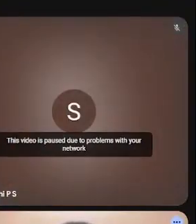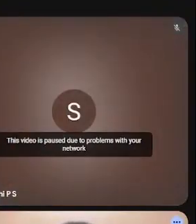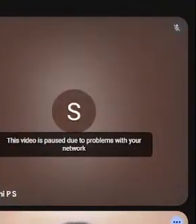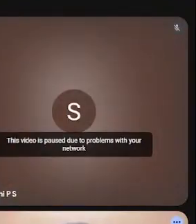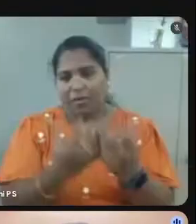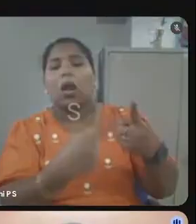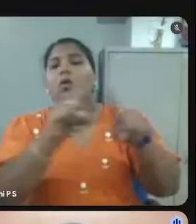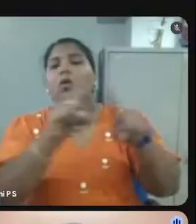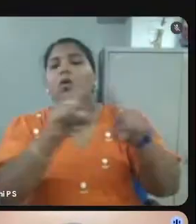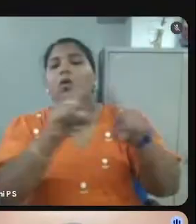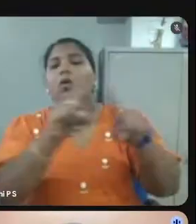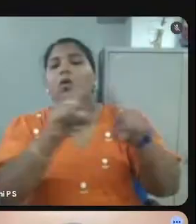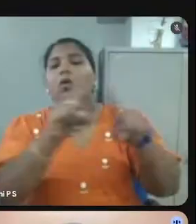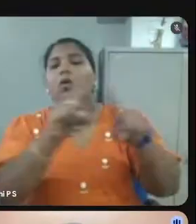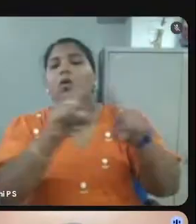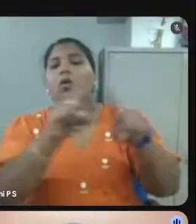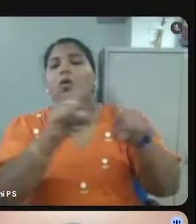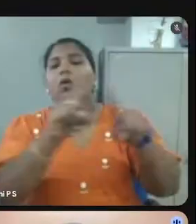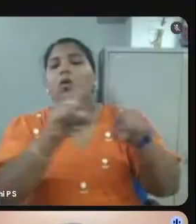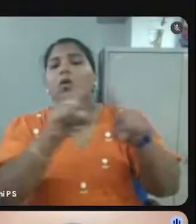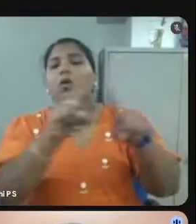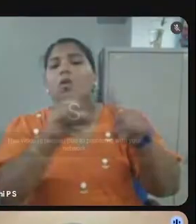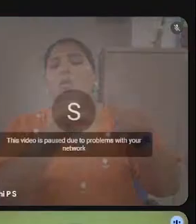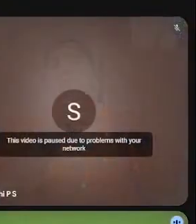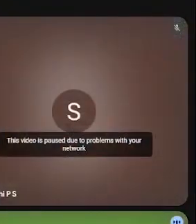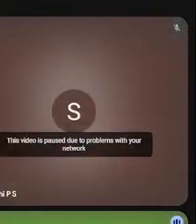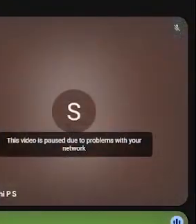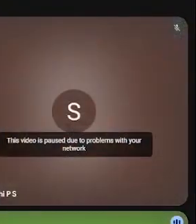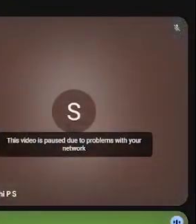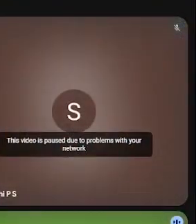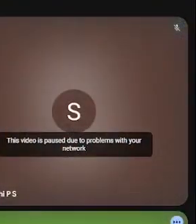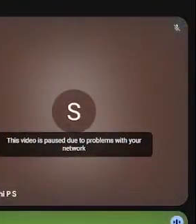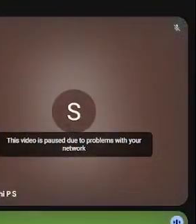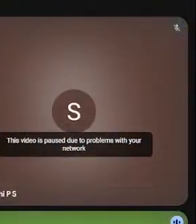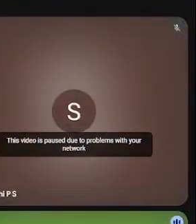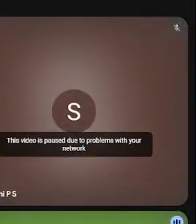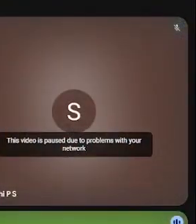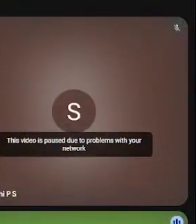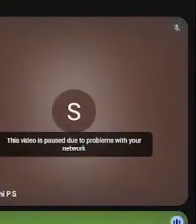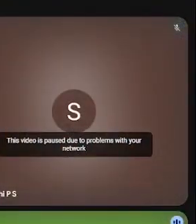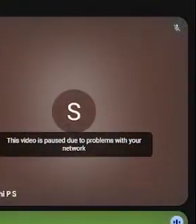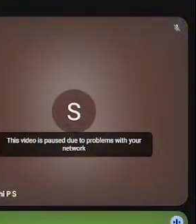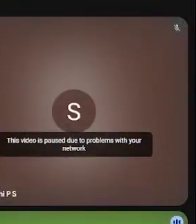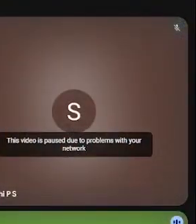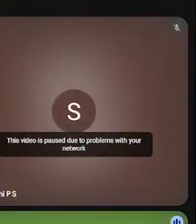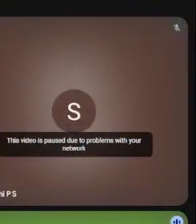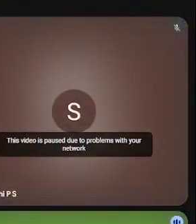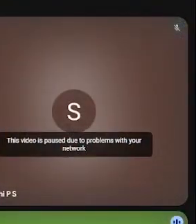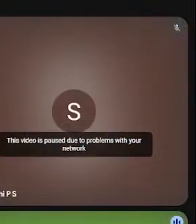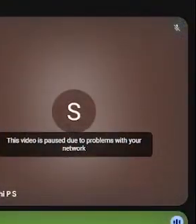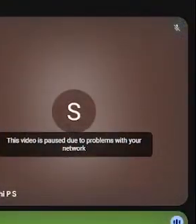കൊടുക്കും. അതാണ് ഇതിലുള്ള കാര്യം. പിന്നെ അവർക്ക് നന്നായിട്ട് അവരുടെ ബുദ്ധി അനുസരിച്ച് അവരുടെ ഒരു ഇവാലുവേഷൻ ചെയ്ത്